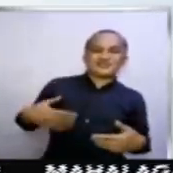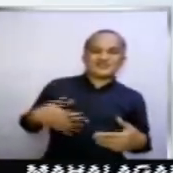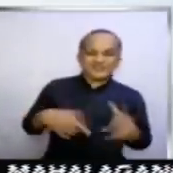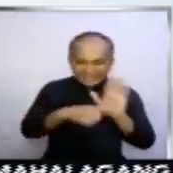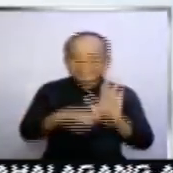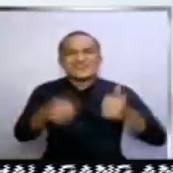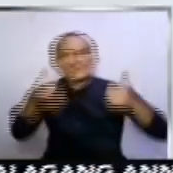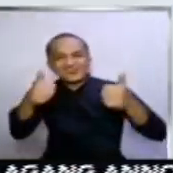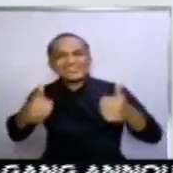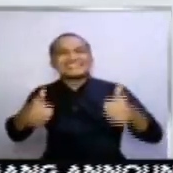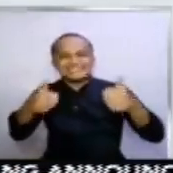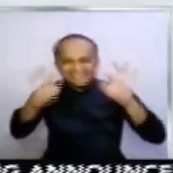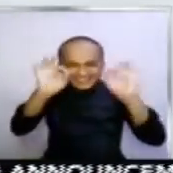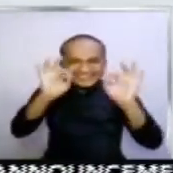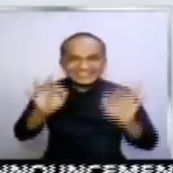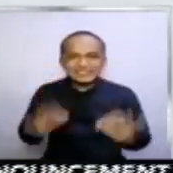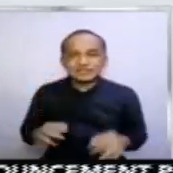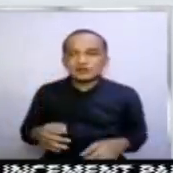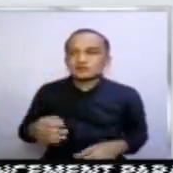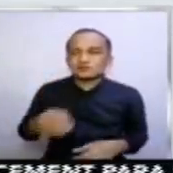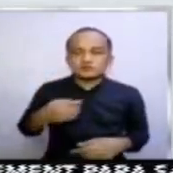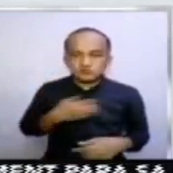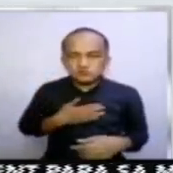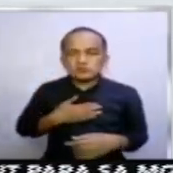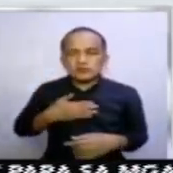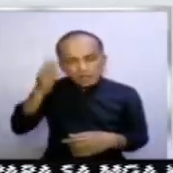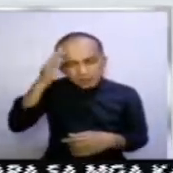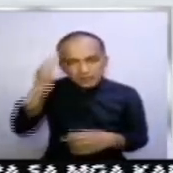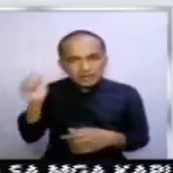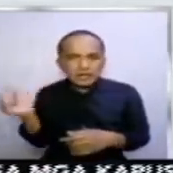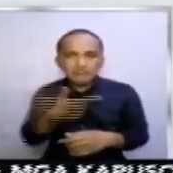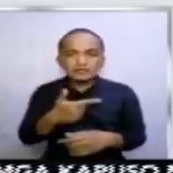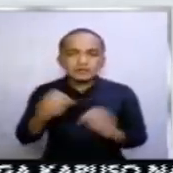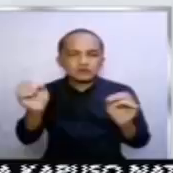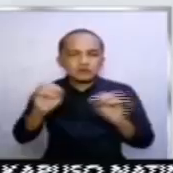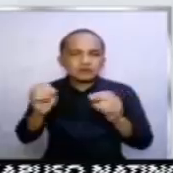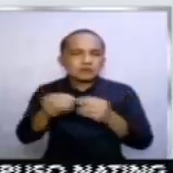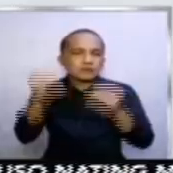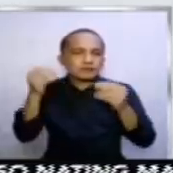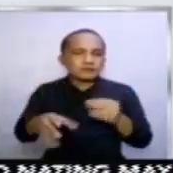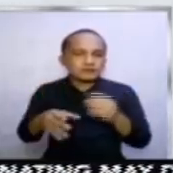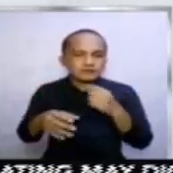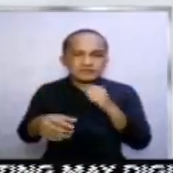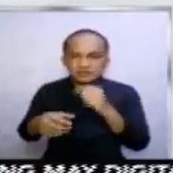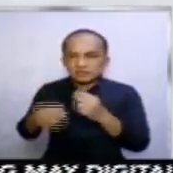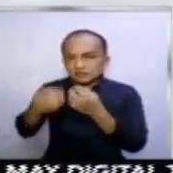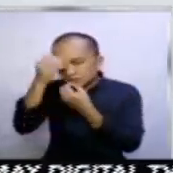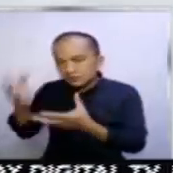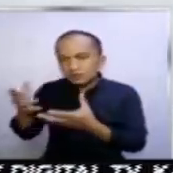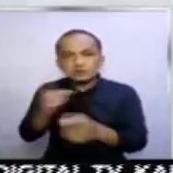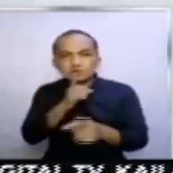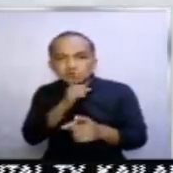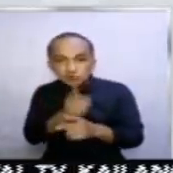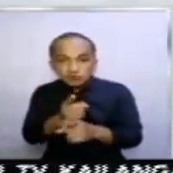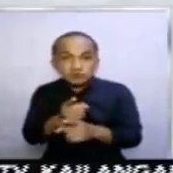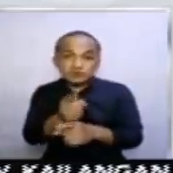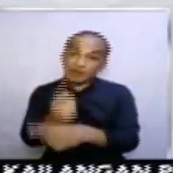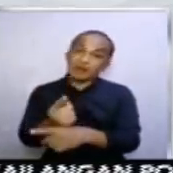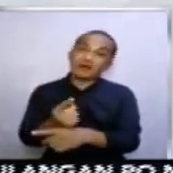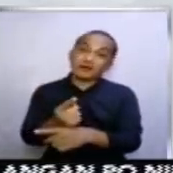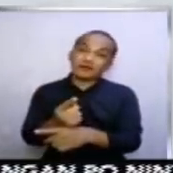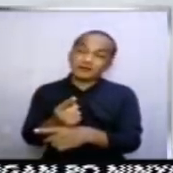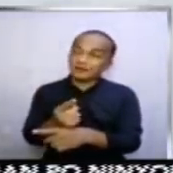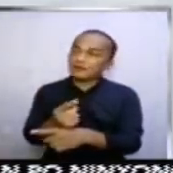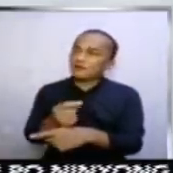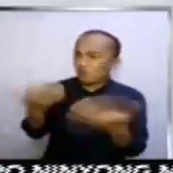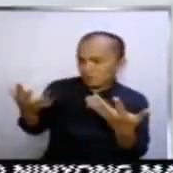ko malaman lahat. Kasi wala namang kwenta yung hindi mo sasabihin ng ano, hindi ba? Wala naman ako. 83